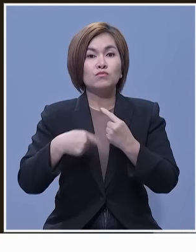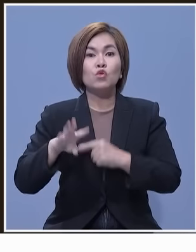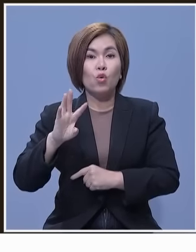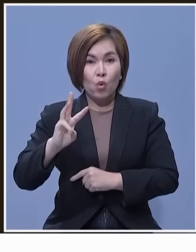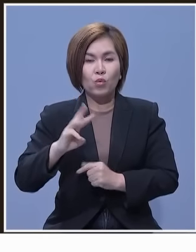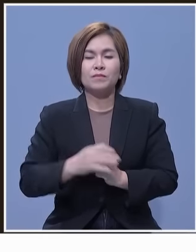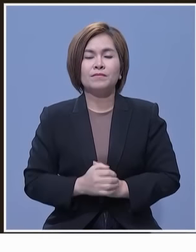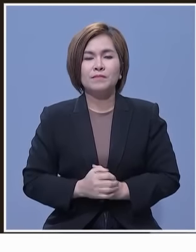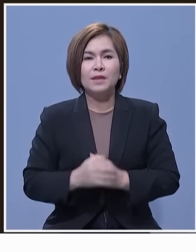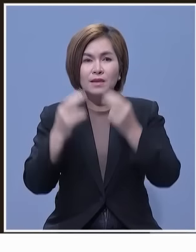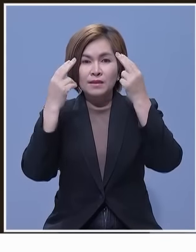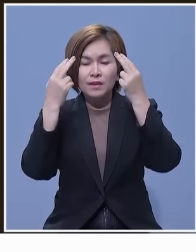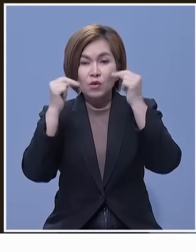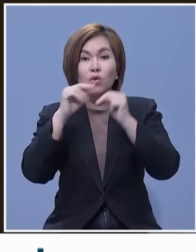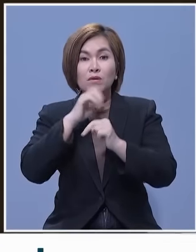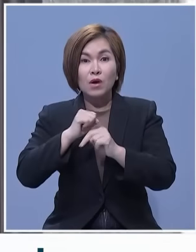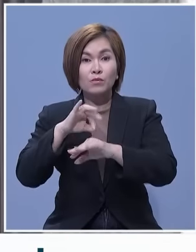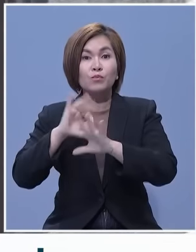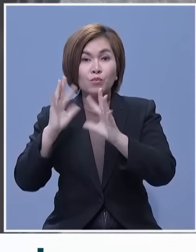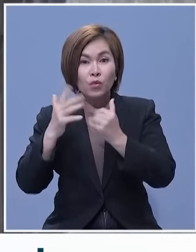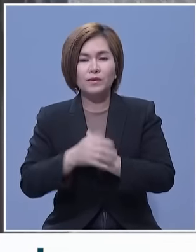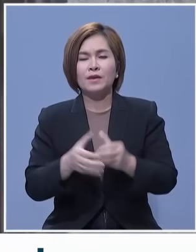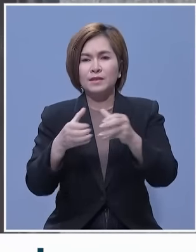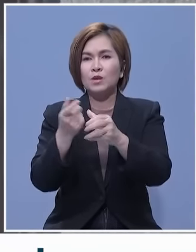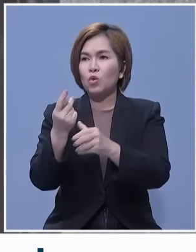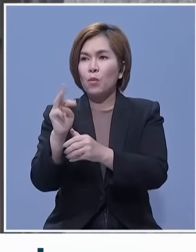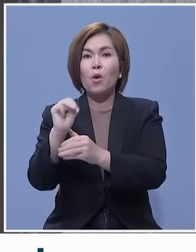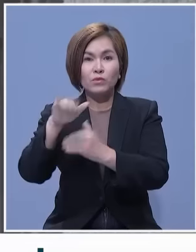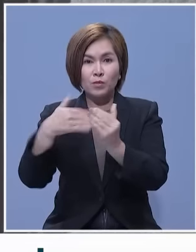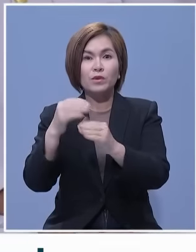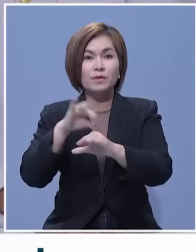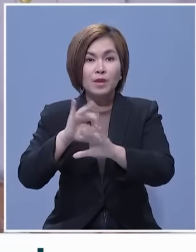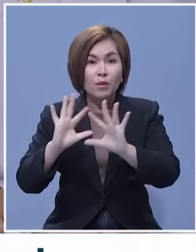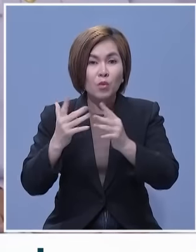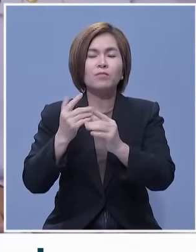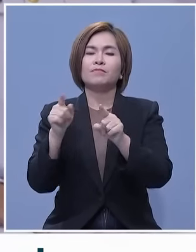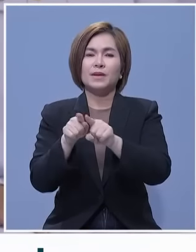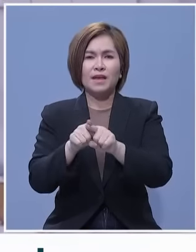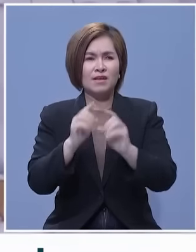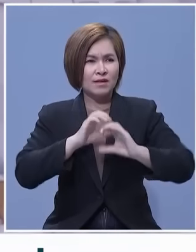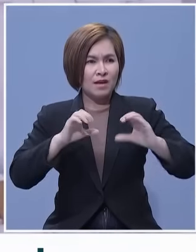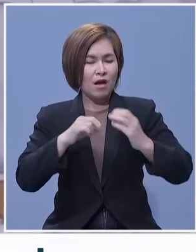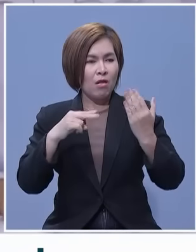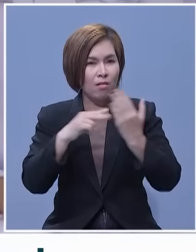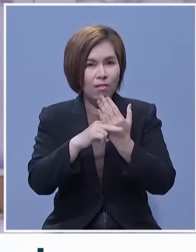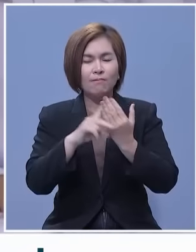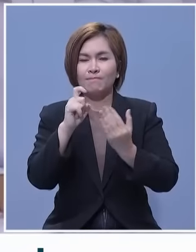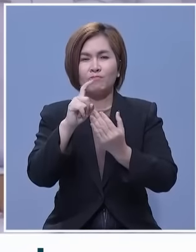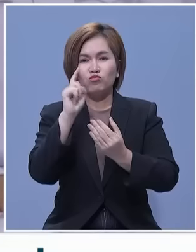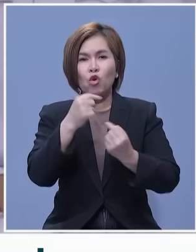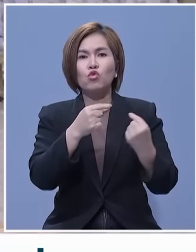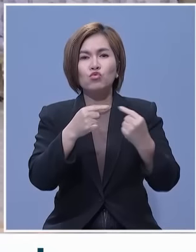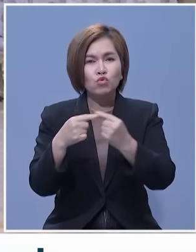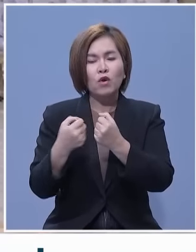ทวีศิลป์พ้นจากตำแหน่งคณะรัฐมนตรีทั้งคณะต้องพ้นจากตำแหน่งไปด้วยแต่ราชการแผ่นดินจะอยู่ดชะงักหรือเว้นว่างไม่ได้เท่ากับ